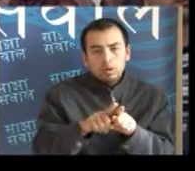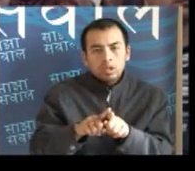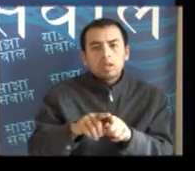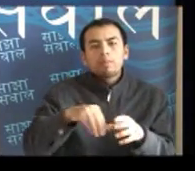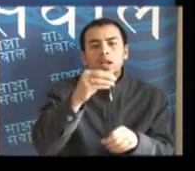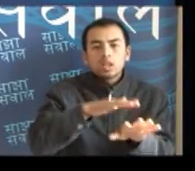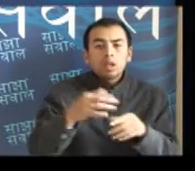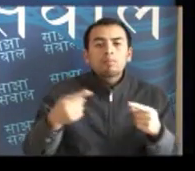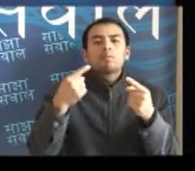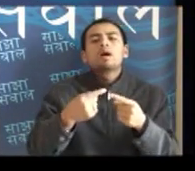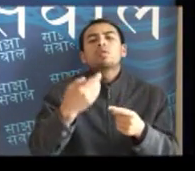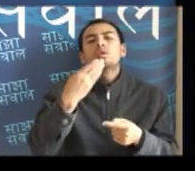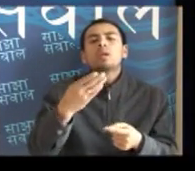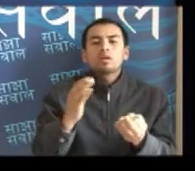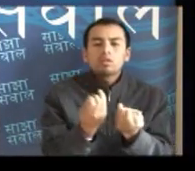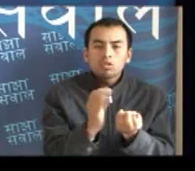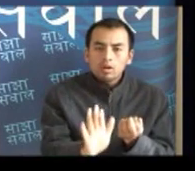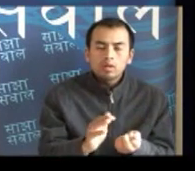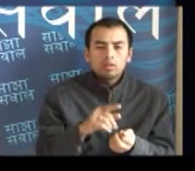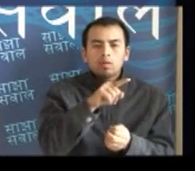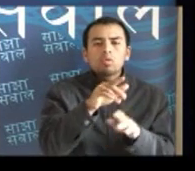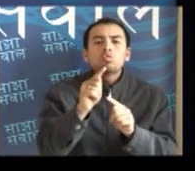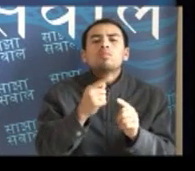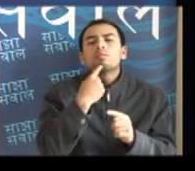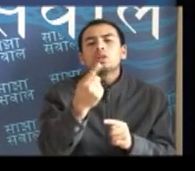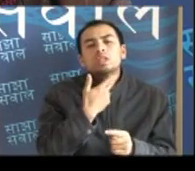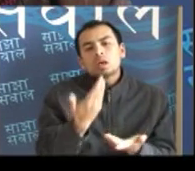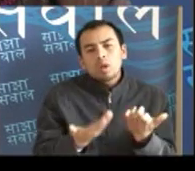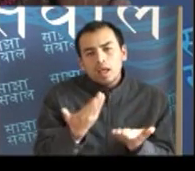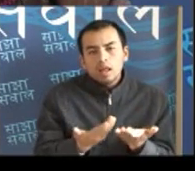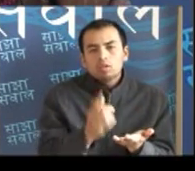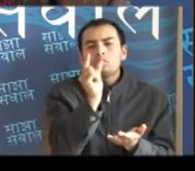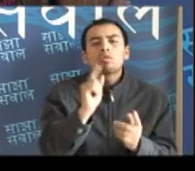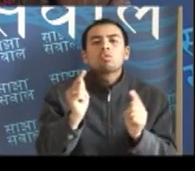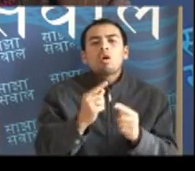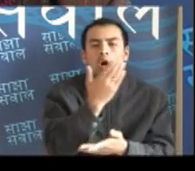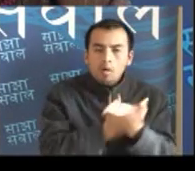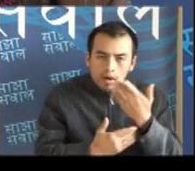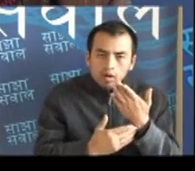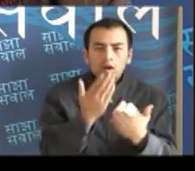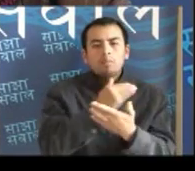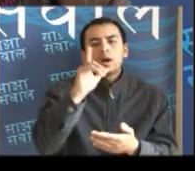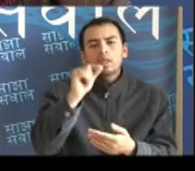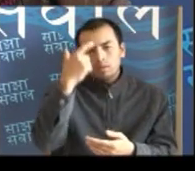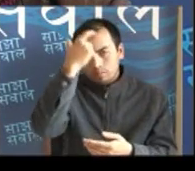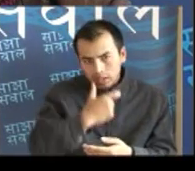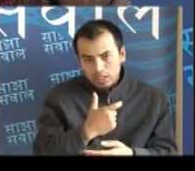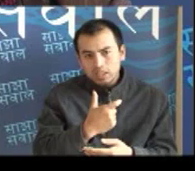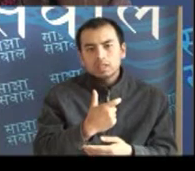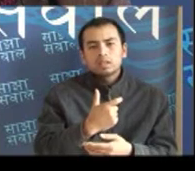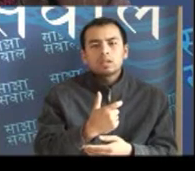बाहिर एकदम धेरै विवादित हुने गर्छ। तपाईँहरू के भनेको रुचाउनुहुन्छ आफूलाई? अपाङ्ग, अपाङ्गता भएका